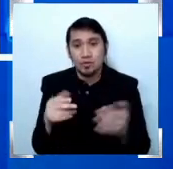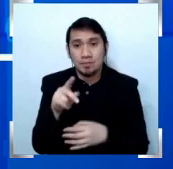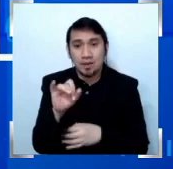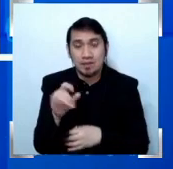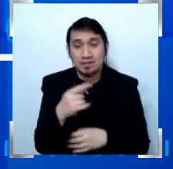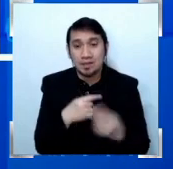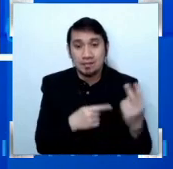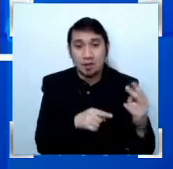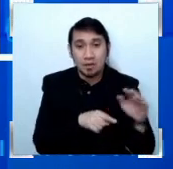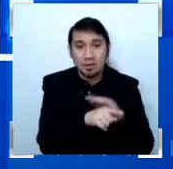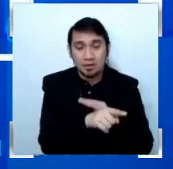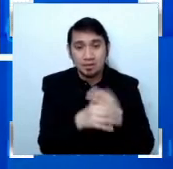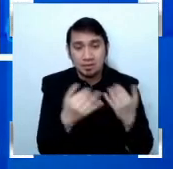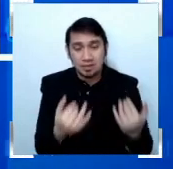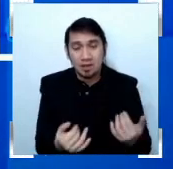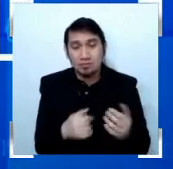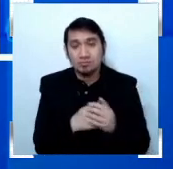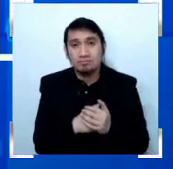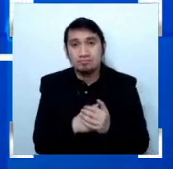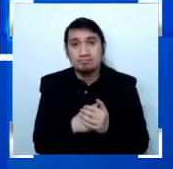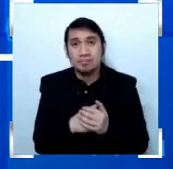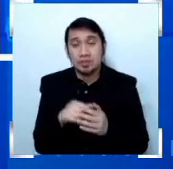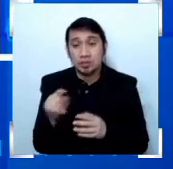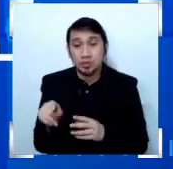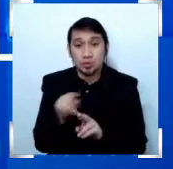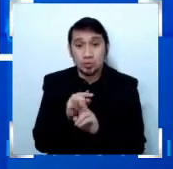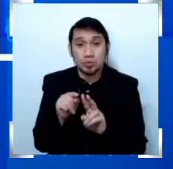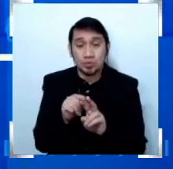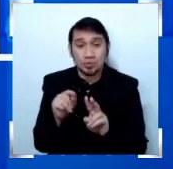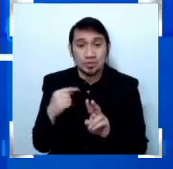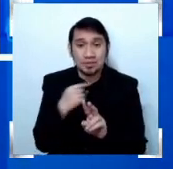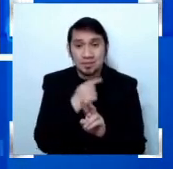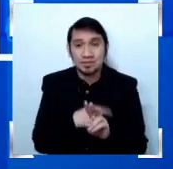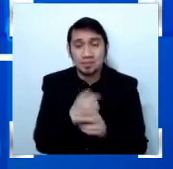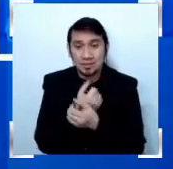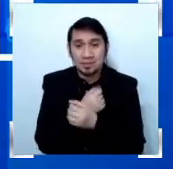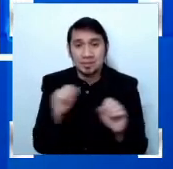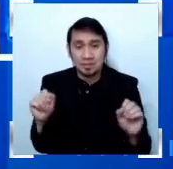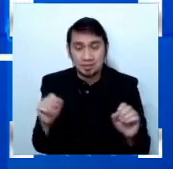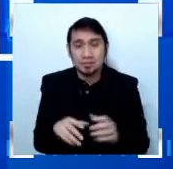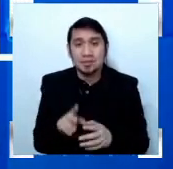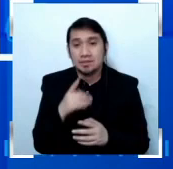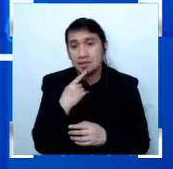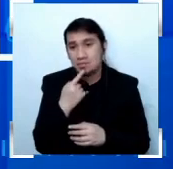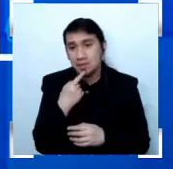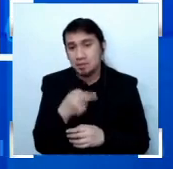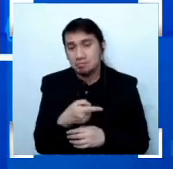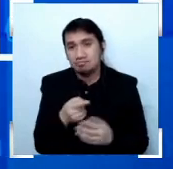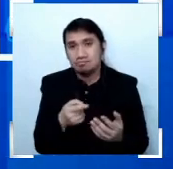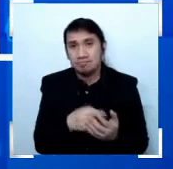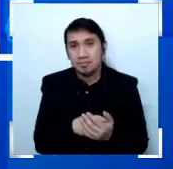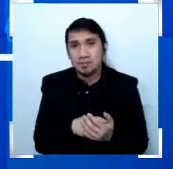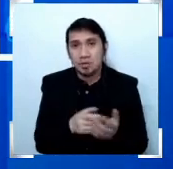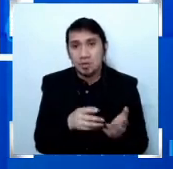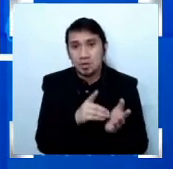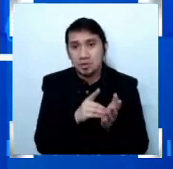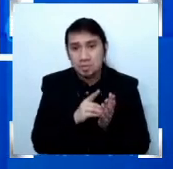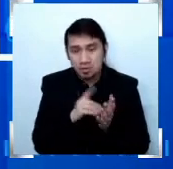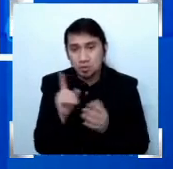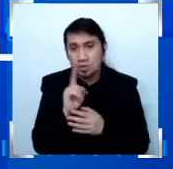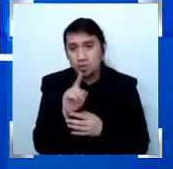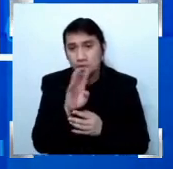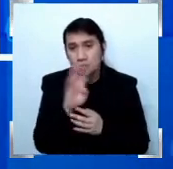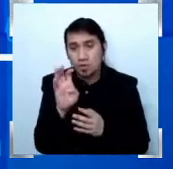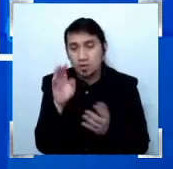pinutugis. Nasagip din ang dalawang biktimang Chinese nationals. Sabi ng mga otoridad, nagdemand ang mga suspect ng 400,000 pesos na